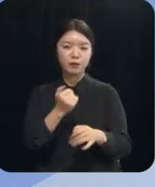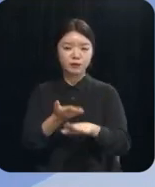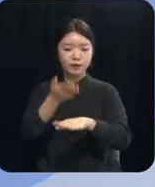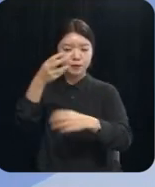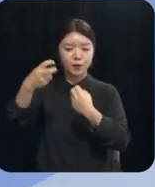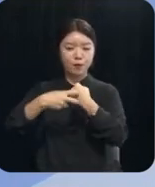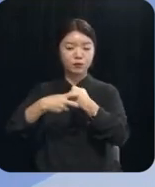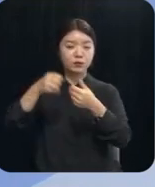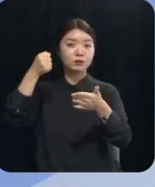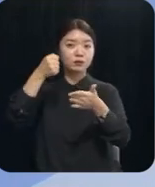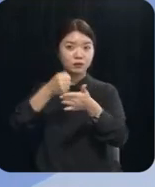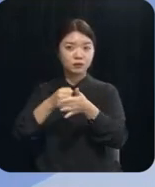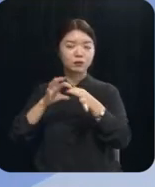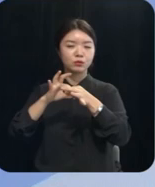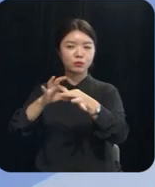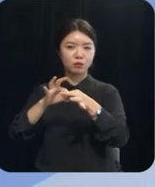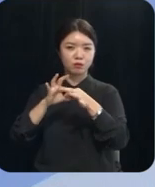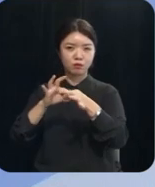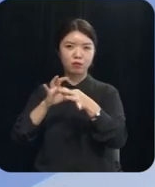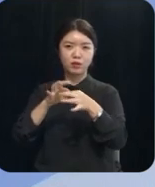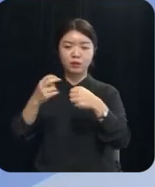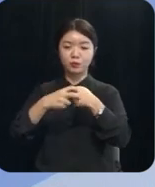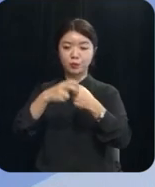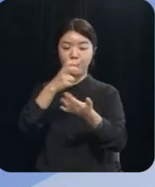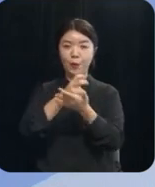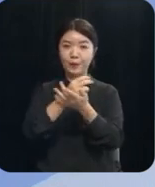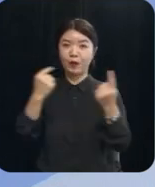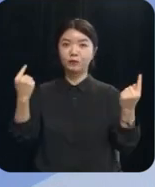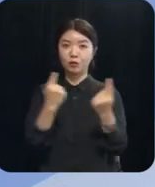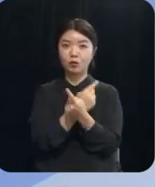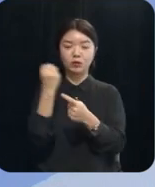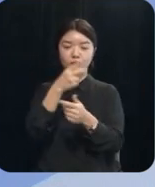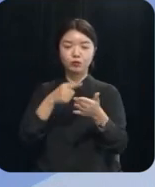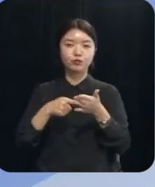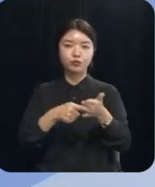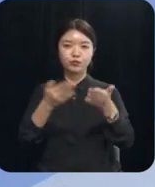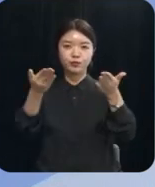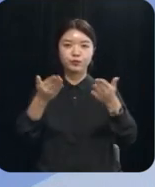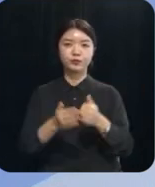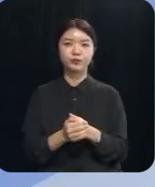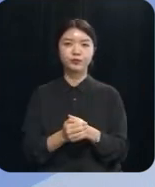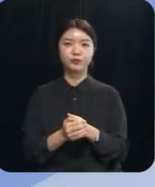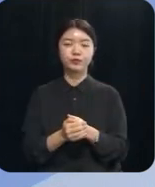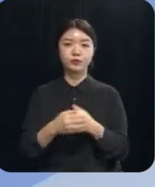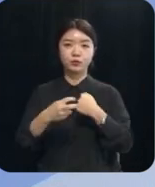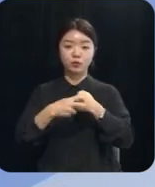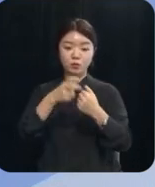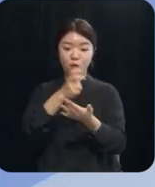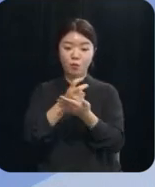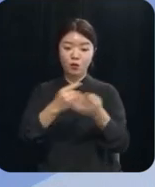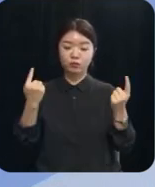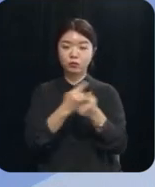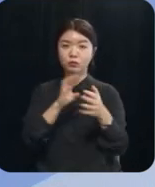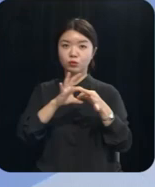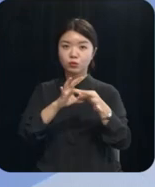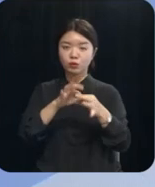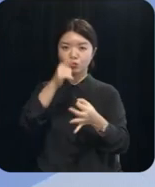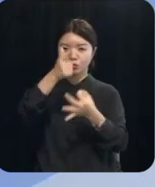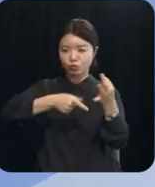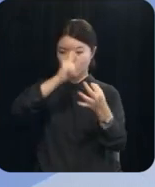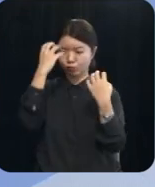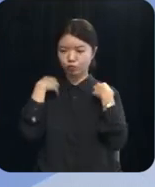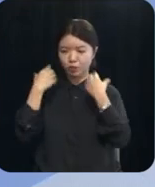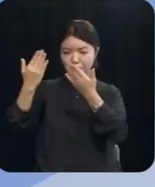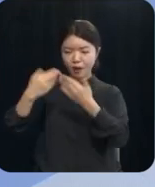상급병원 지정 관련되어진 의료법 개정을 다시 추진하겠습니다. 의료법 개정을 통해서 윤석열 정부가 해주지